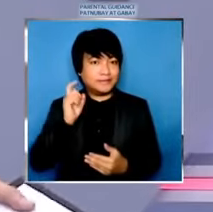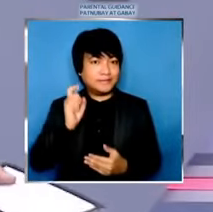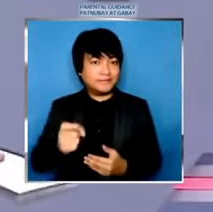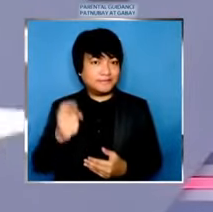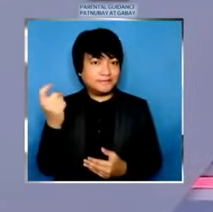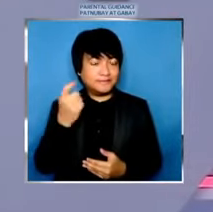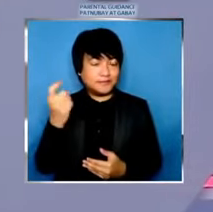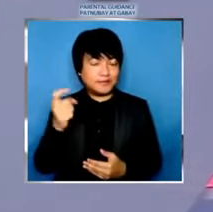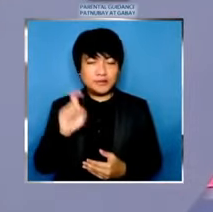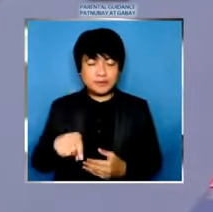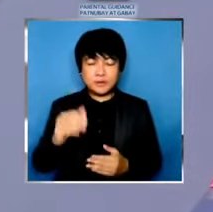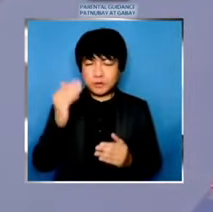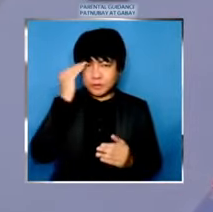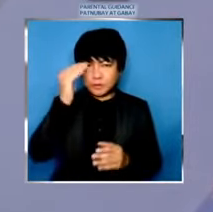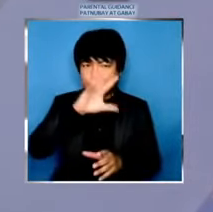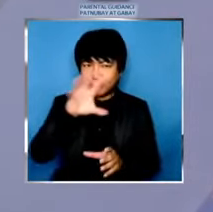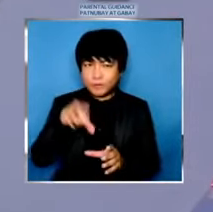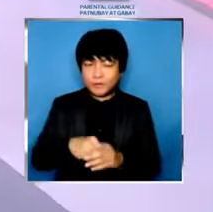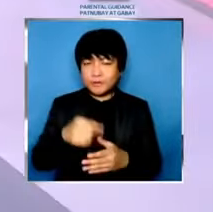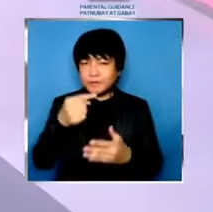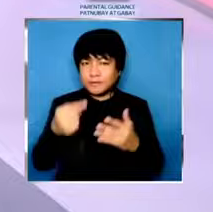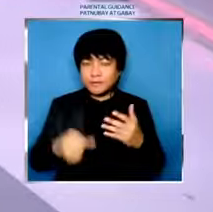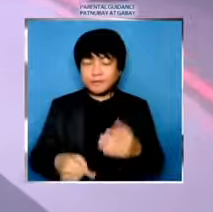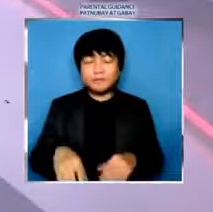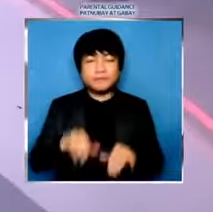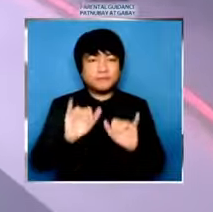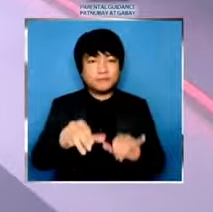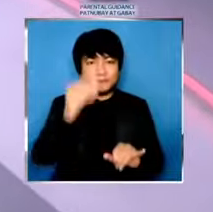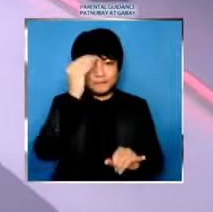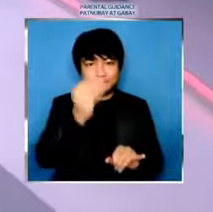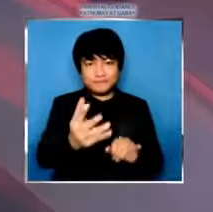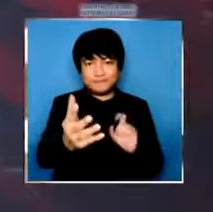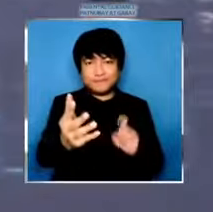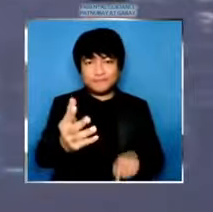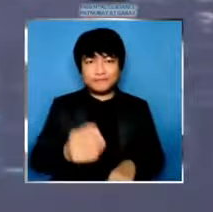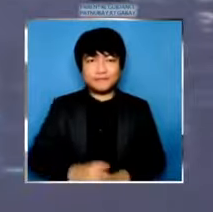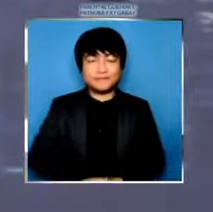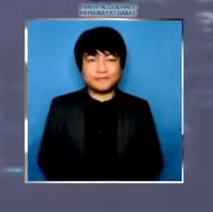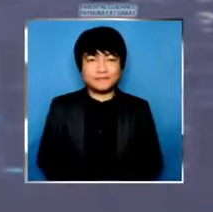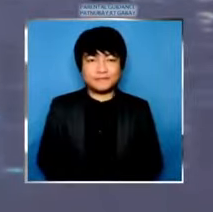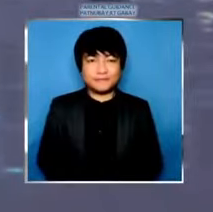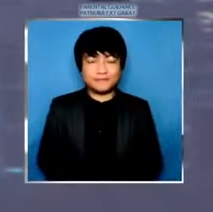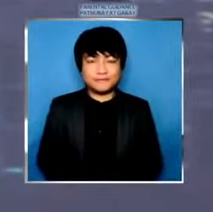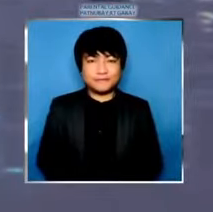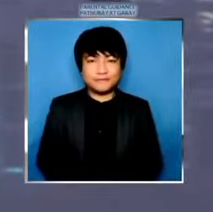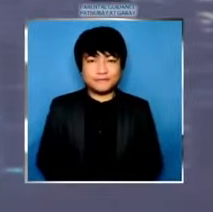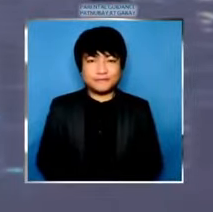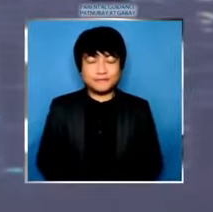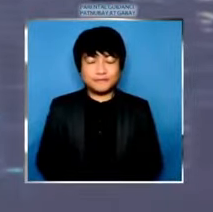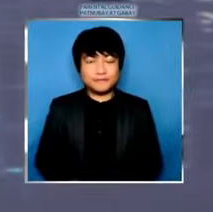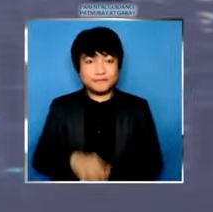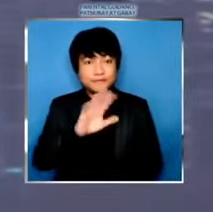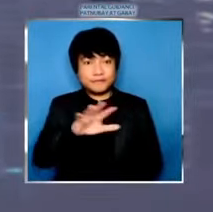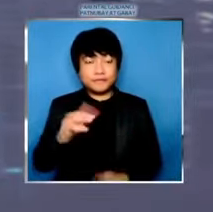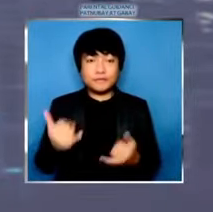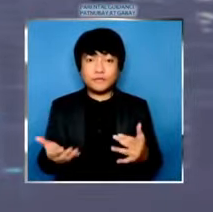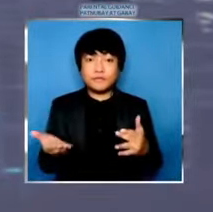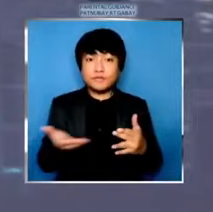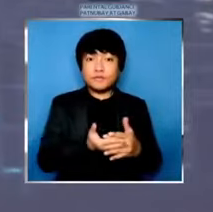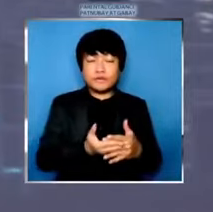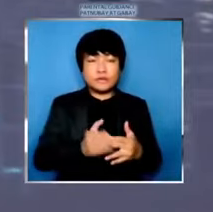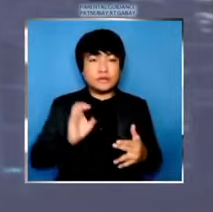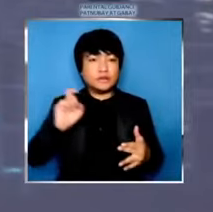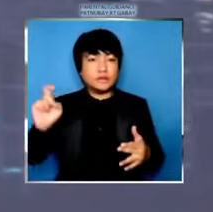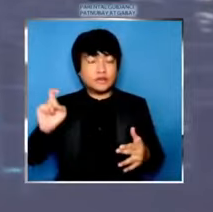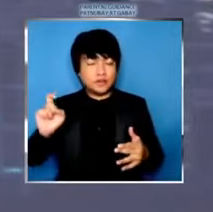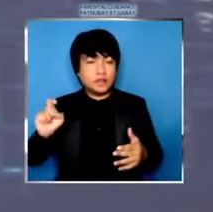waging-wagi ang may alam dito sa Dapat Alam Mo! Mga kapuso, kinasuha ng mga dating dancer ang Grammy Award